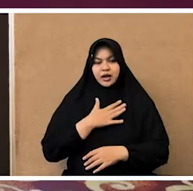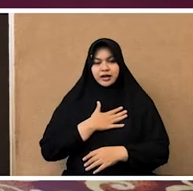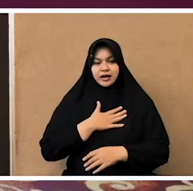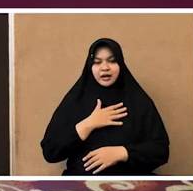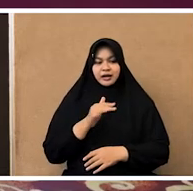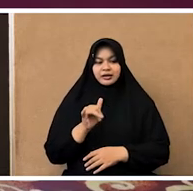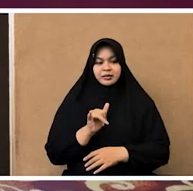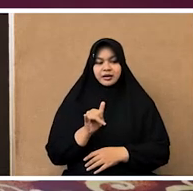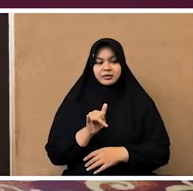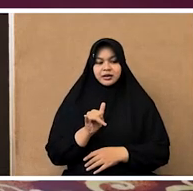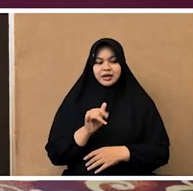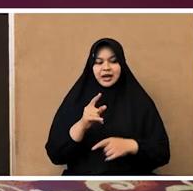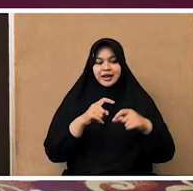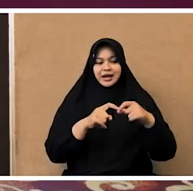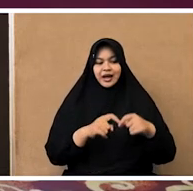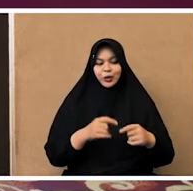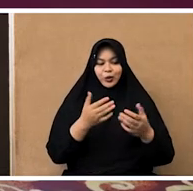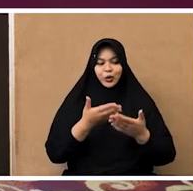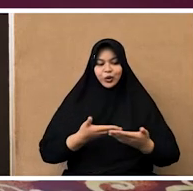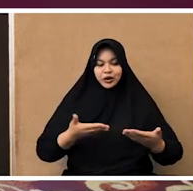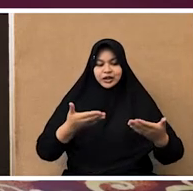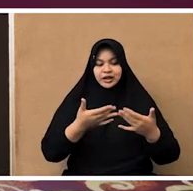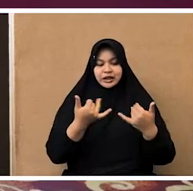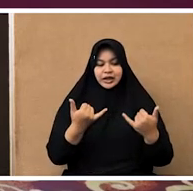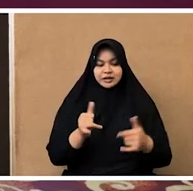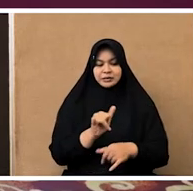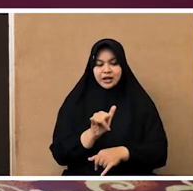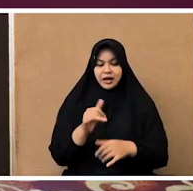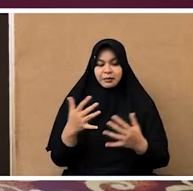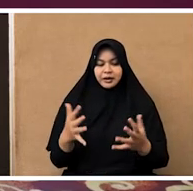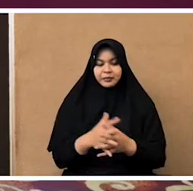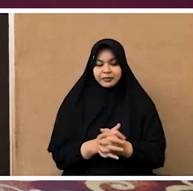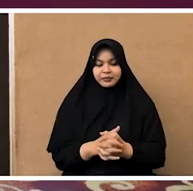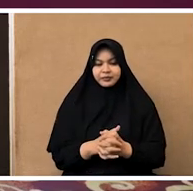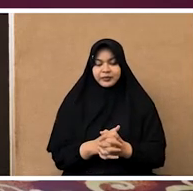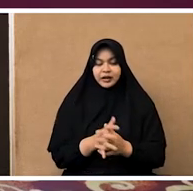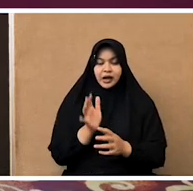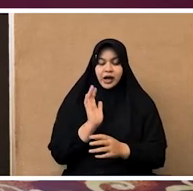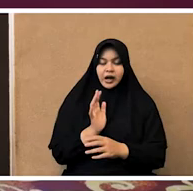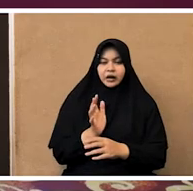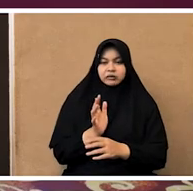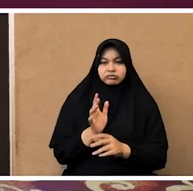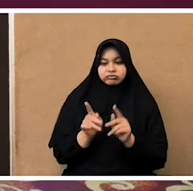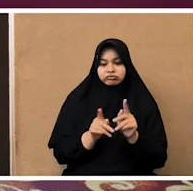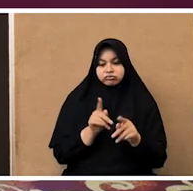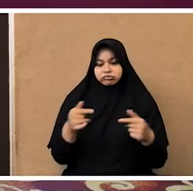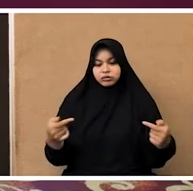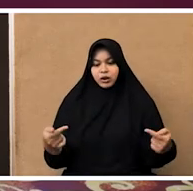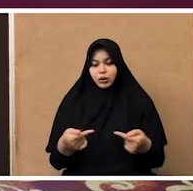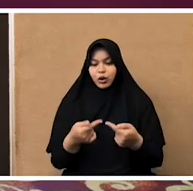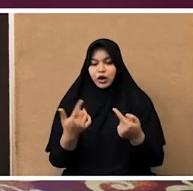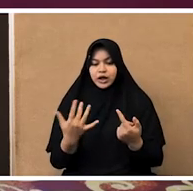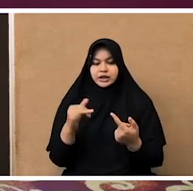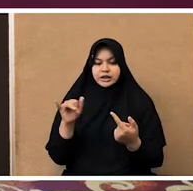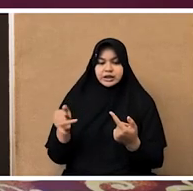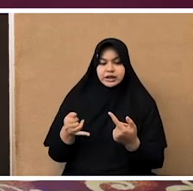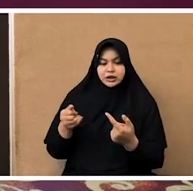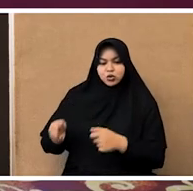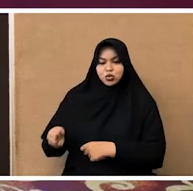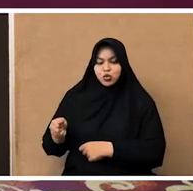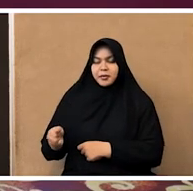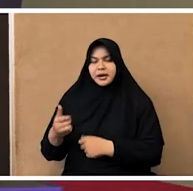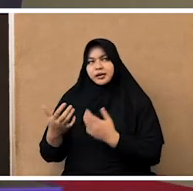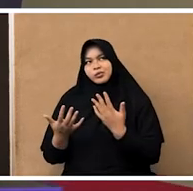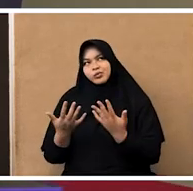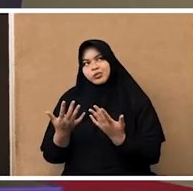memang tergantung kondisinya saat itu seperti apa Nah kalau terkait dengan jenis pemidanaan Kalau